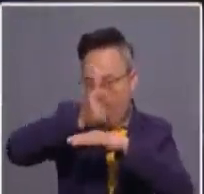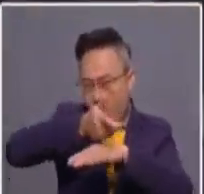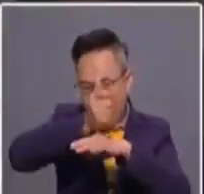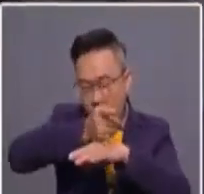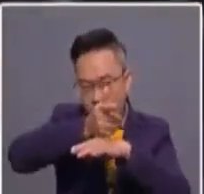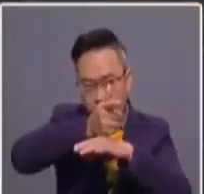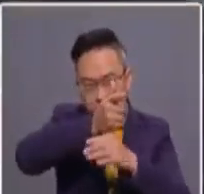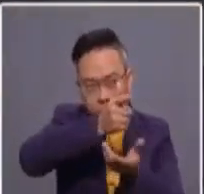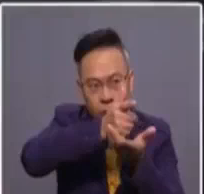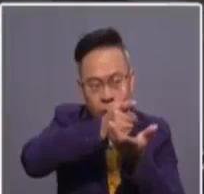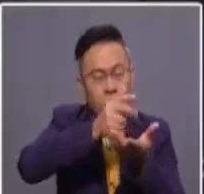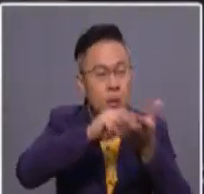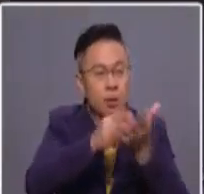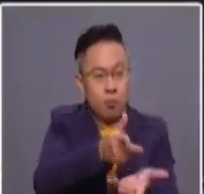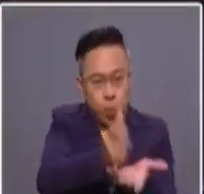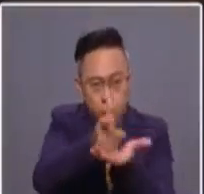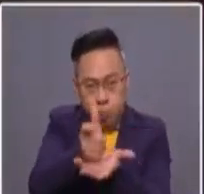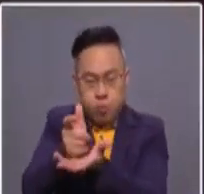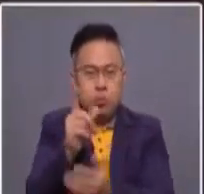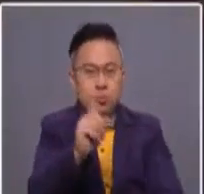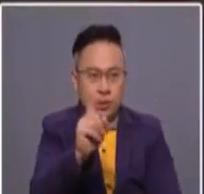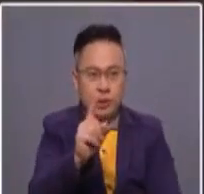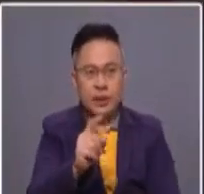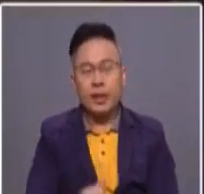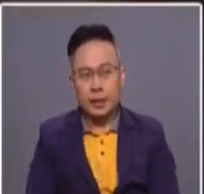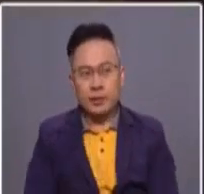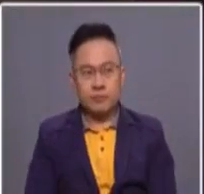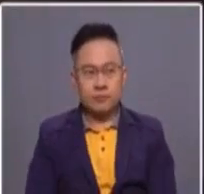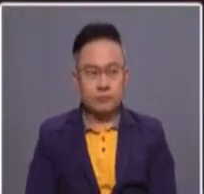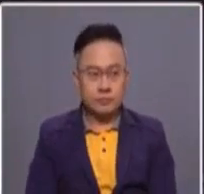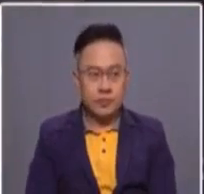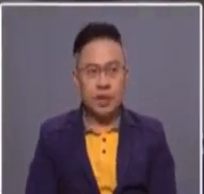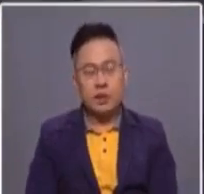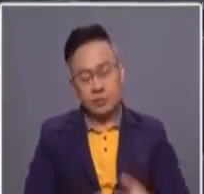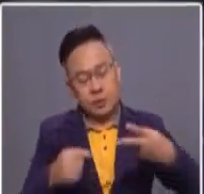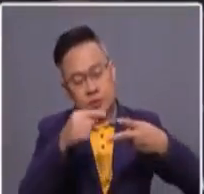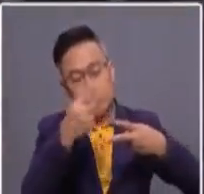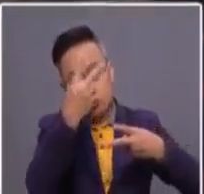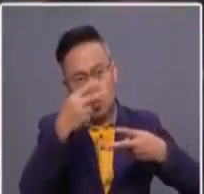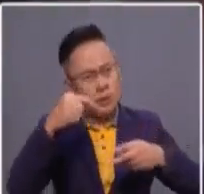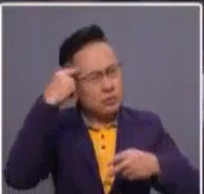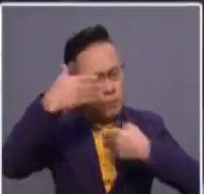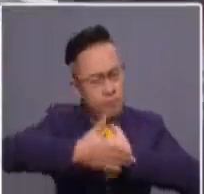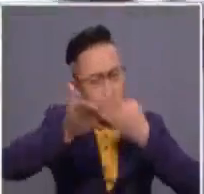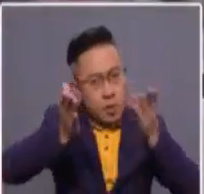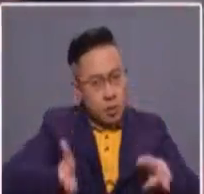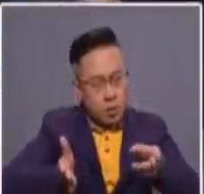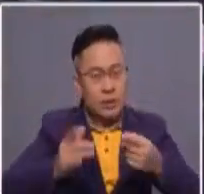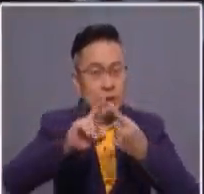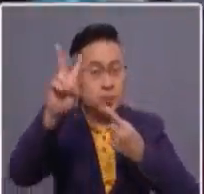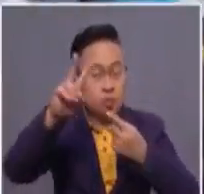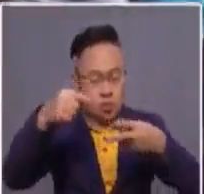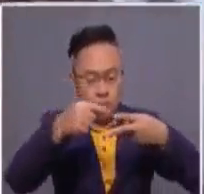จ้าที่กองพิสูจน์หลักฐานกลางที่มาจากสำนักงานตำรวจแห่งชาติตอนนี้กล้องเราแพนขึ้นไปที่บริเวณชั้น2คาดว่าจุดนั้นเองที่หน้าต่างปิ